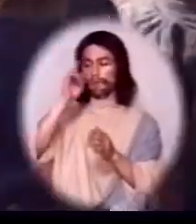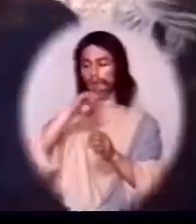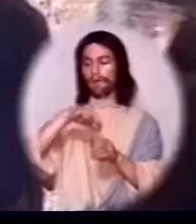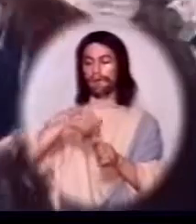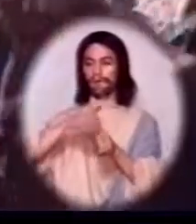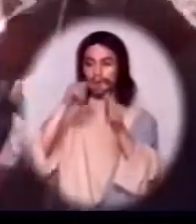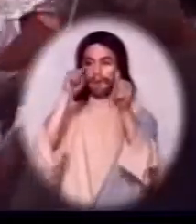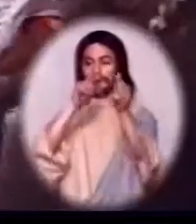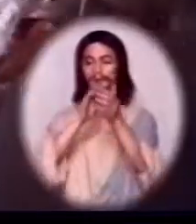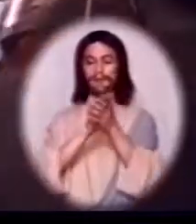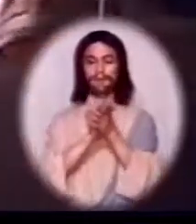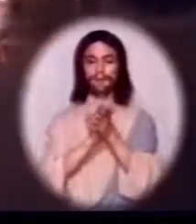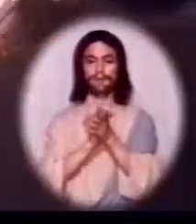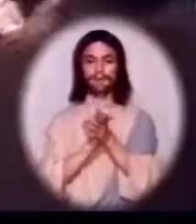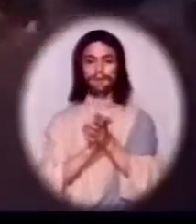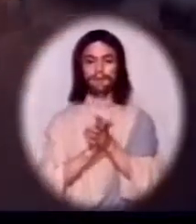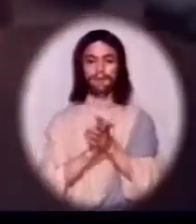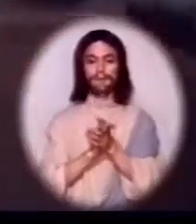보내!